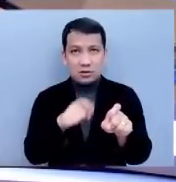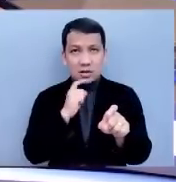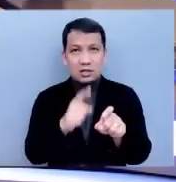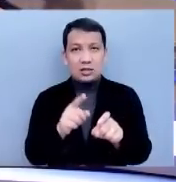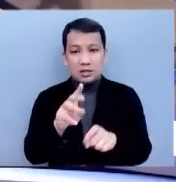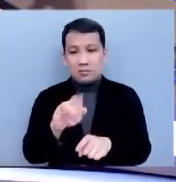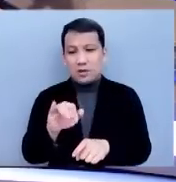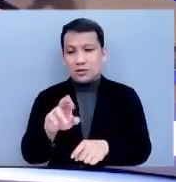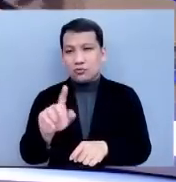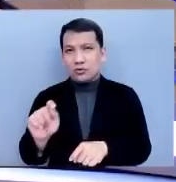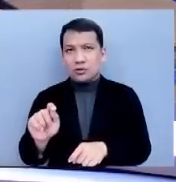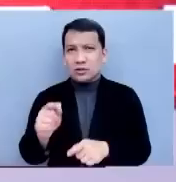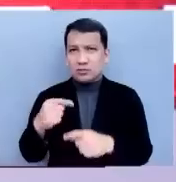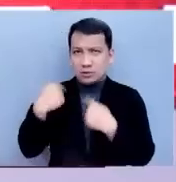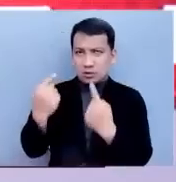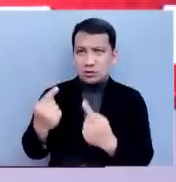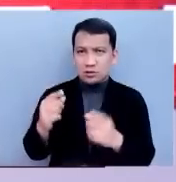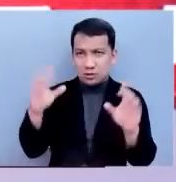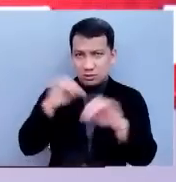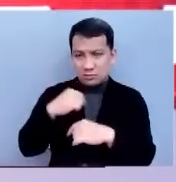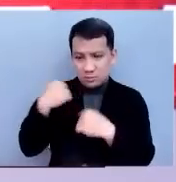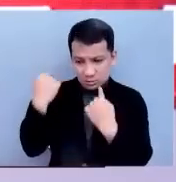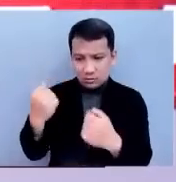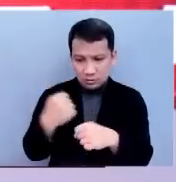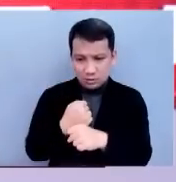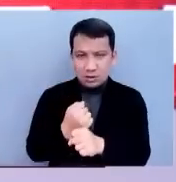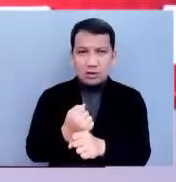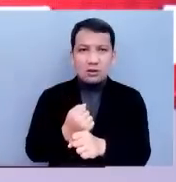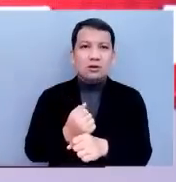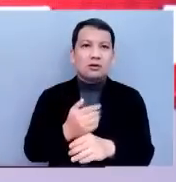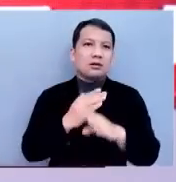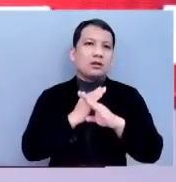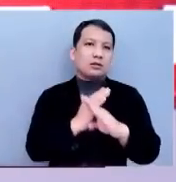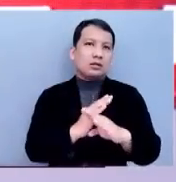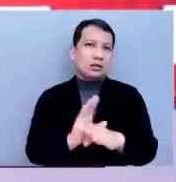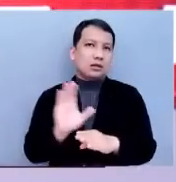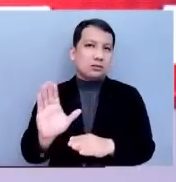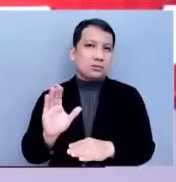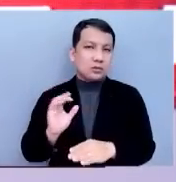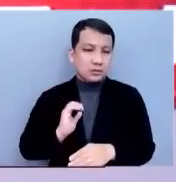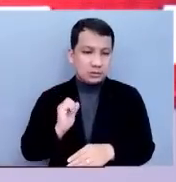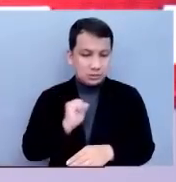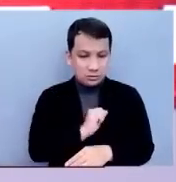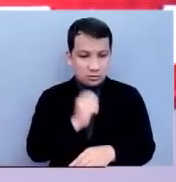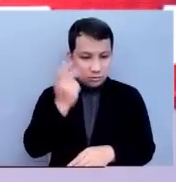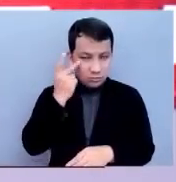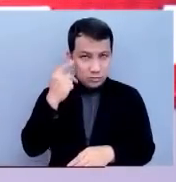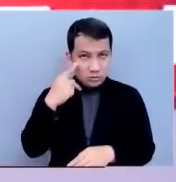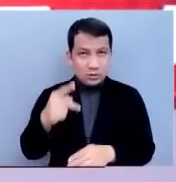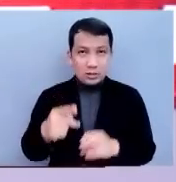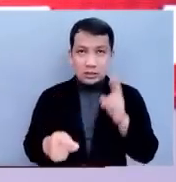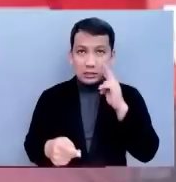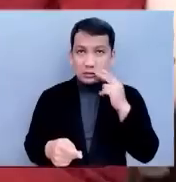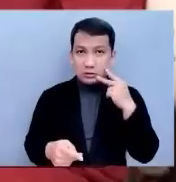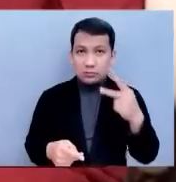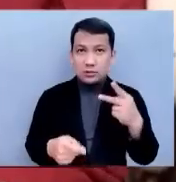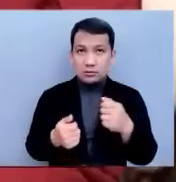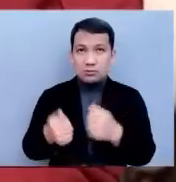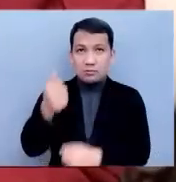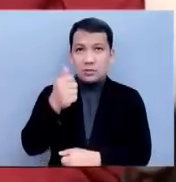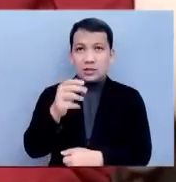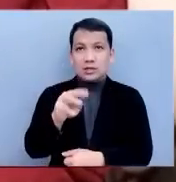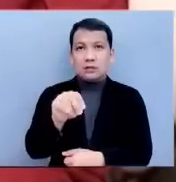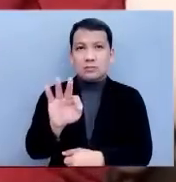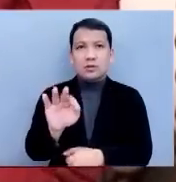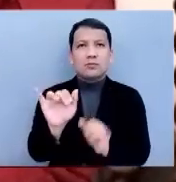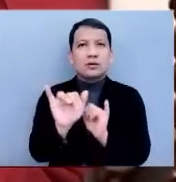ever since, bigyan natin ng konteksto, ever since hinarang ng Minoryan nila Senator Coco Pimentel, Senator Risa, yung pagpasa ng Marlica Bill, yun din ang sinasabi